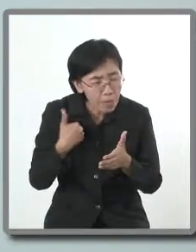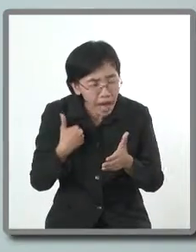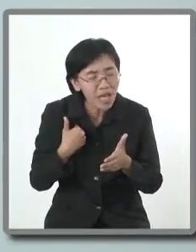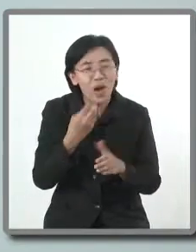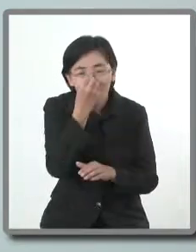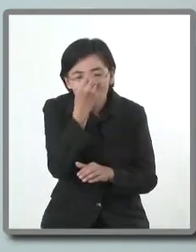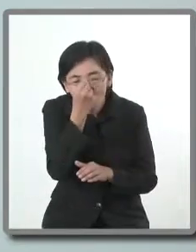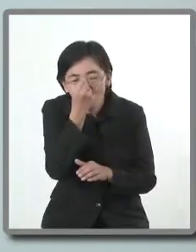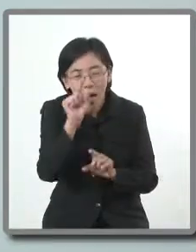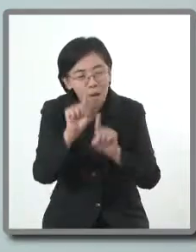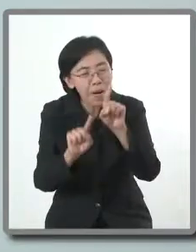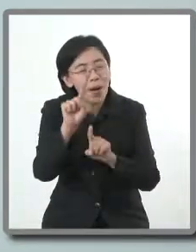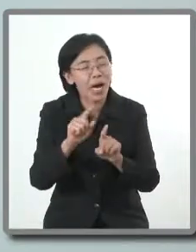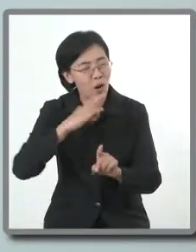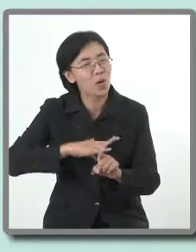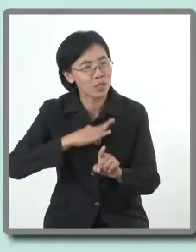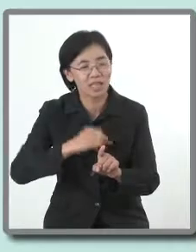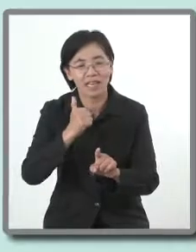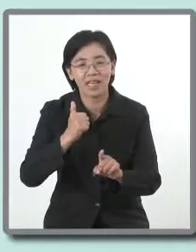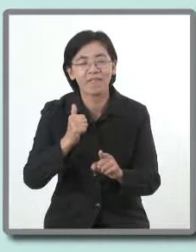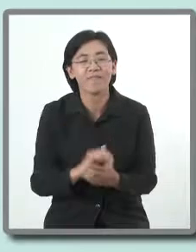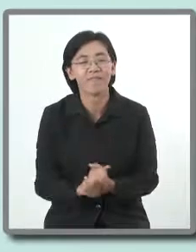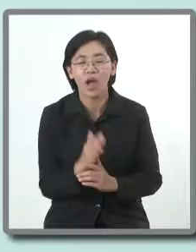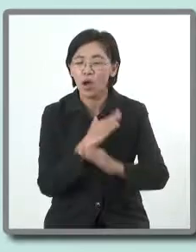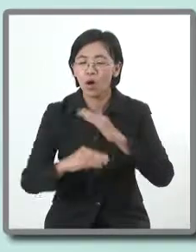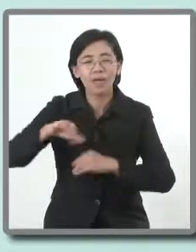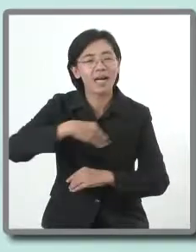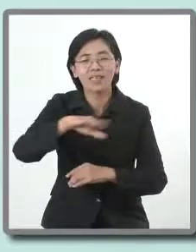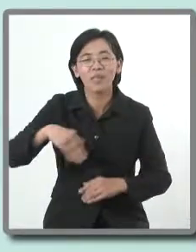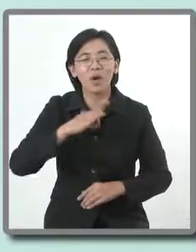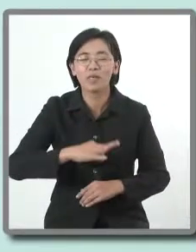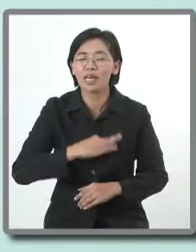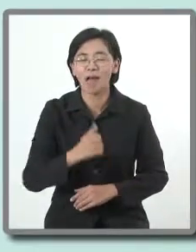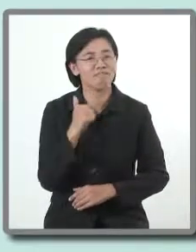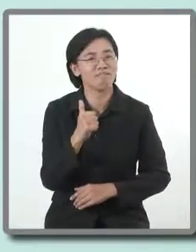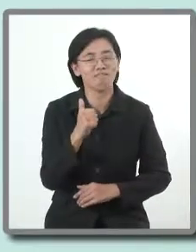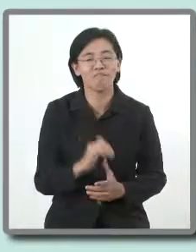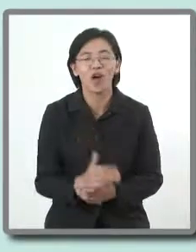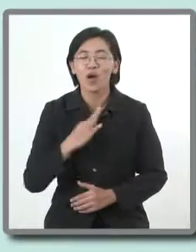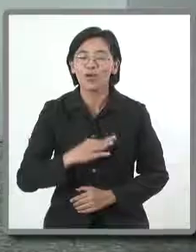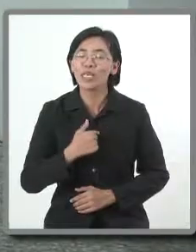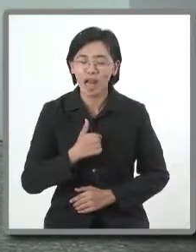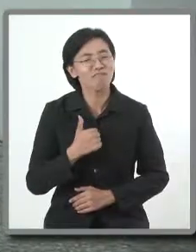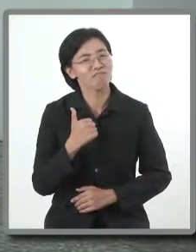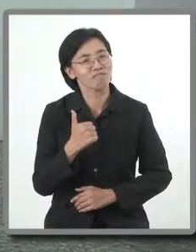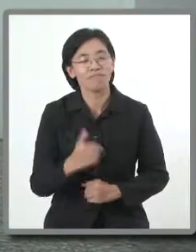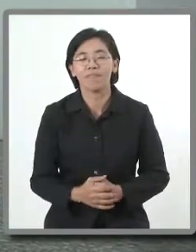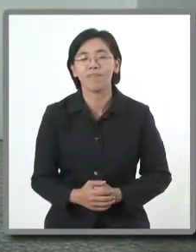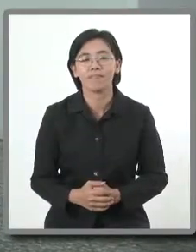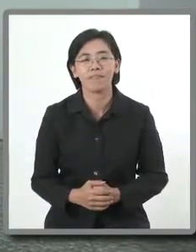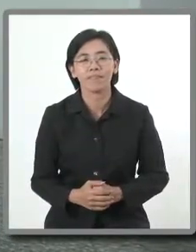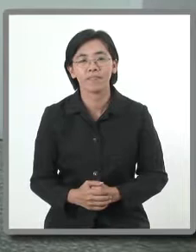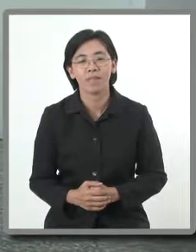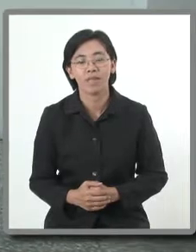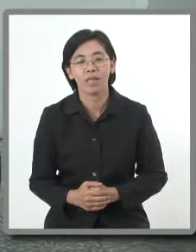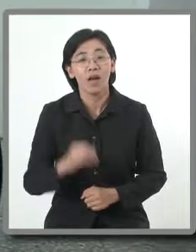ในเกณฑ์ที่น่าพอใจนะครับทุกคนเห็นด้วยนะครับ รู้สึกพึงพอใจ พึงพอใจทุกคน เพราะฉะนั้นในส่วนของรถเมล์ใ